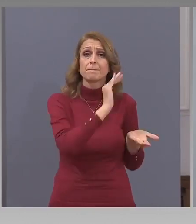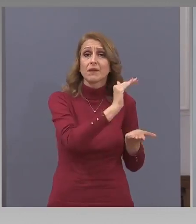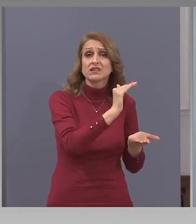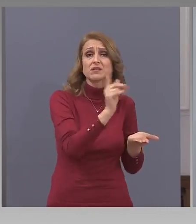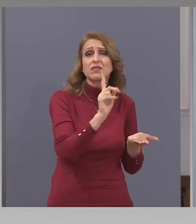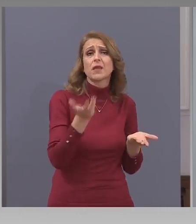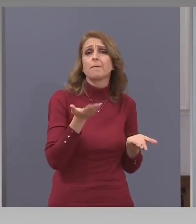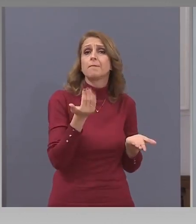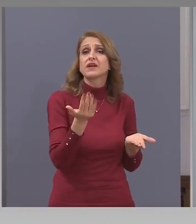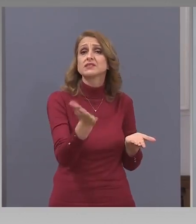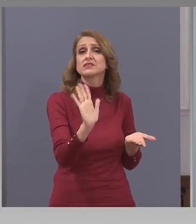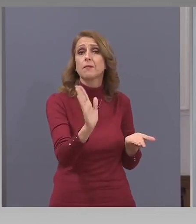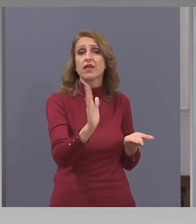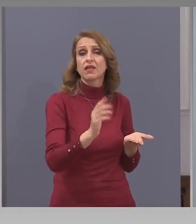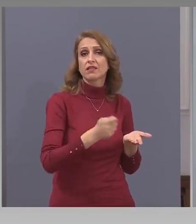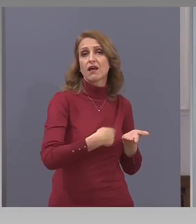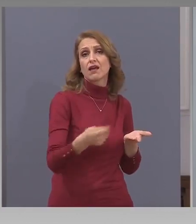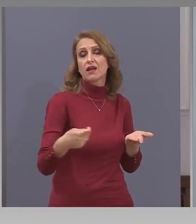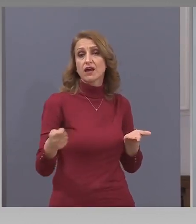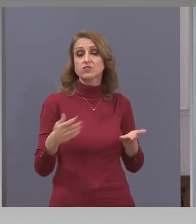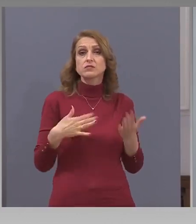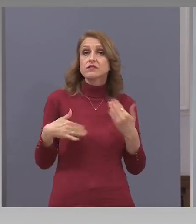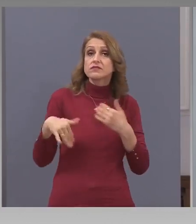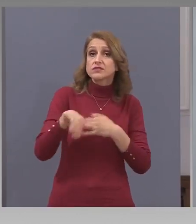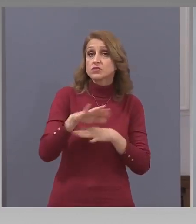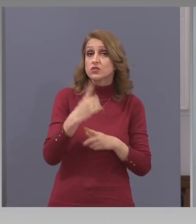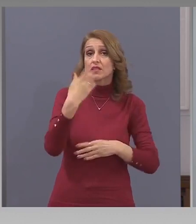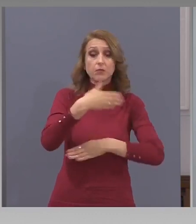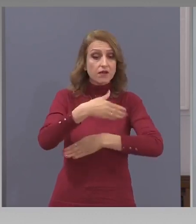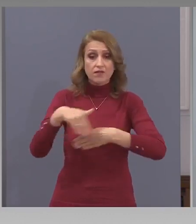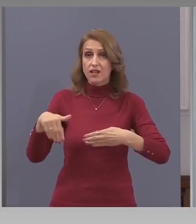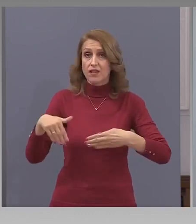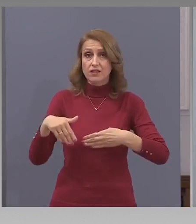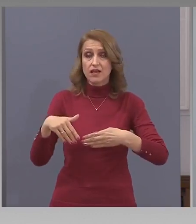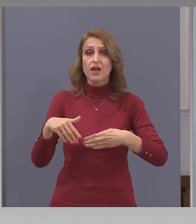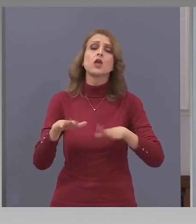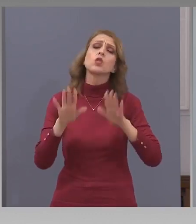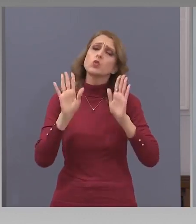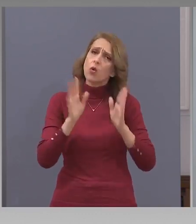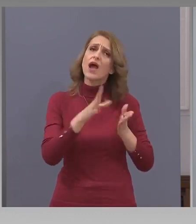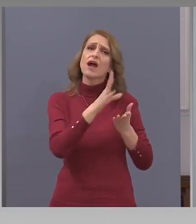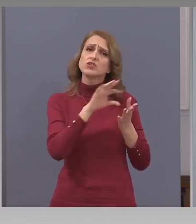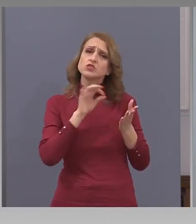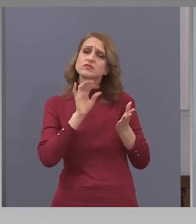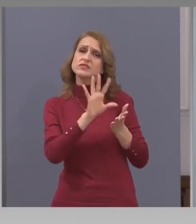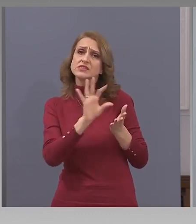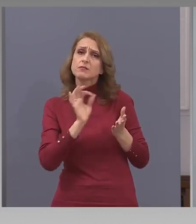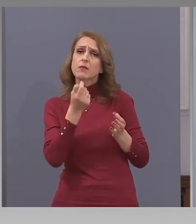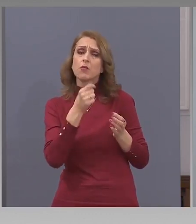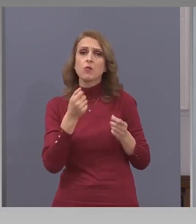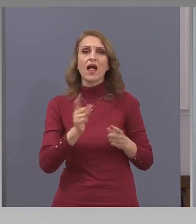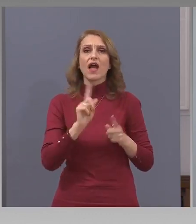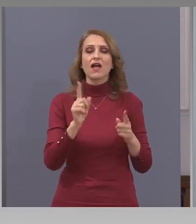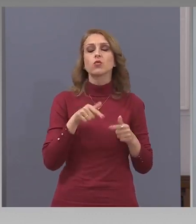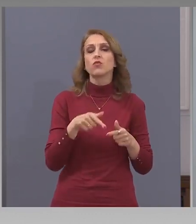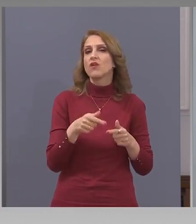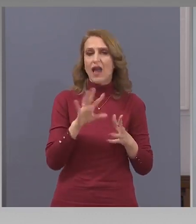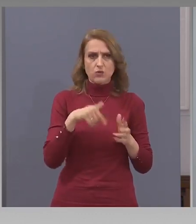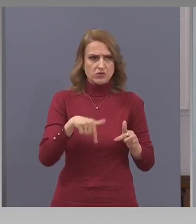достатъчно. За всички на първа линия да ги наречем. Тогава ще ме бият с камъни. Това значи лош стопанин.